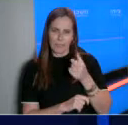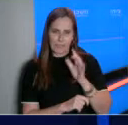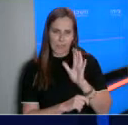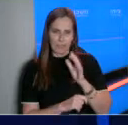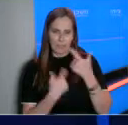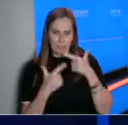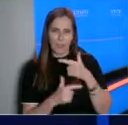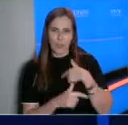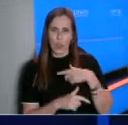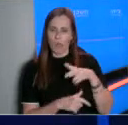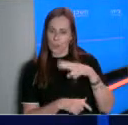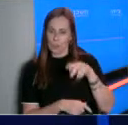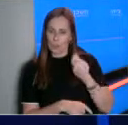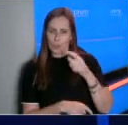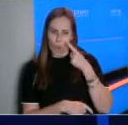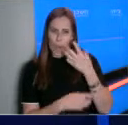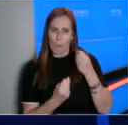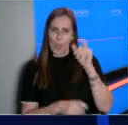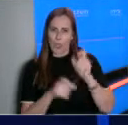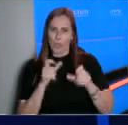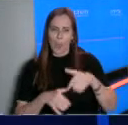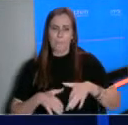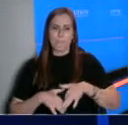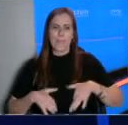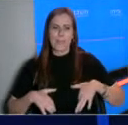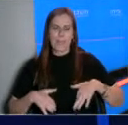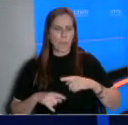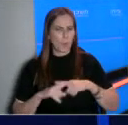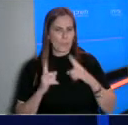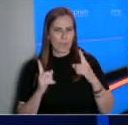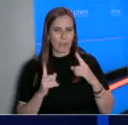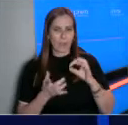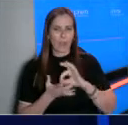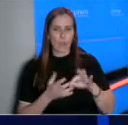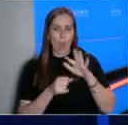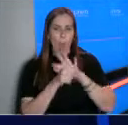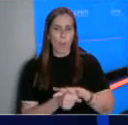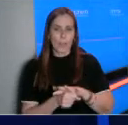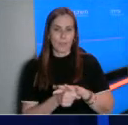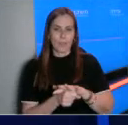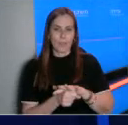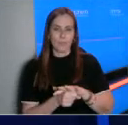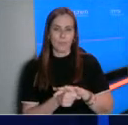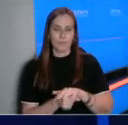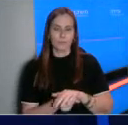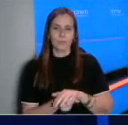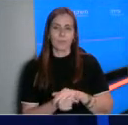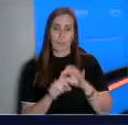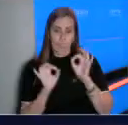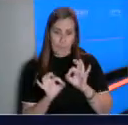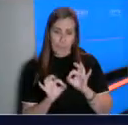עדין. כשאנחנו מסתובבים פה בכנסת, אנחנו רואים מלא אנשים עם פתק כזה מוזר. כתוב עליו לוביסט. אוקיי, אז